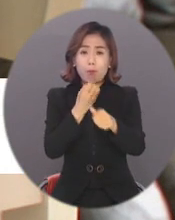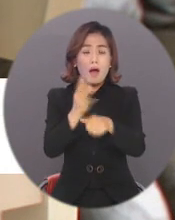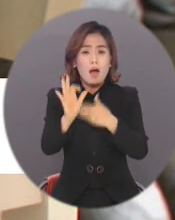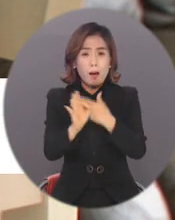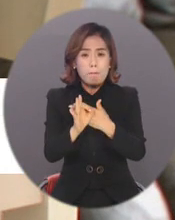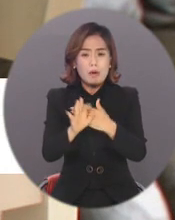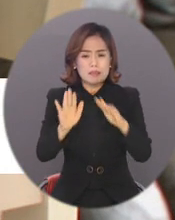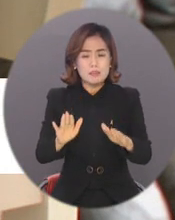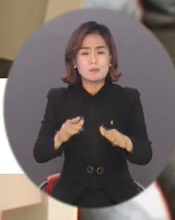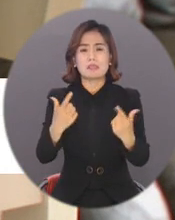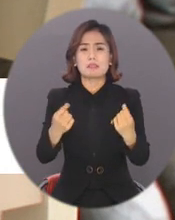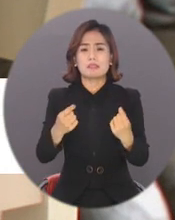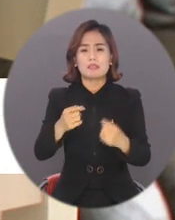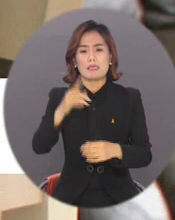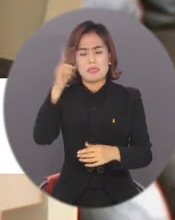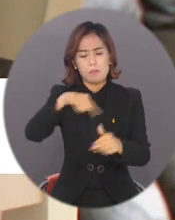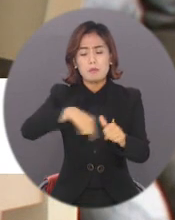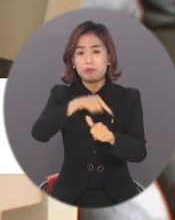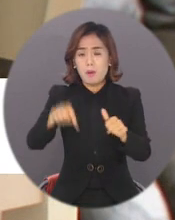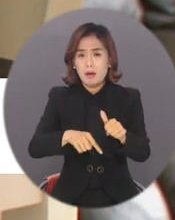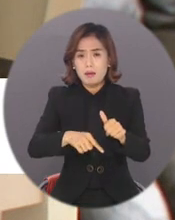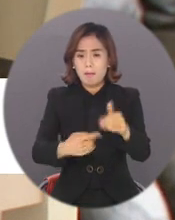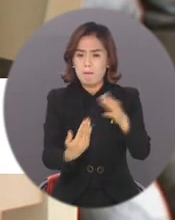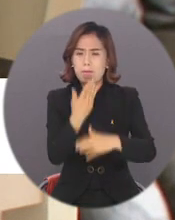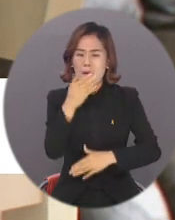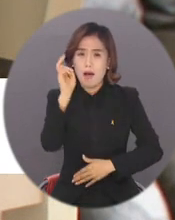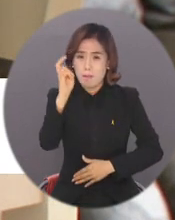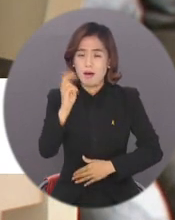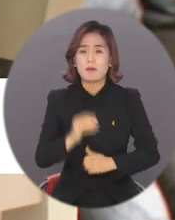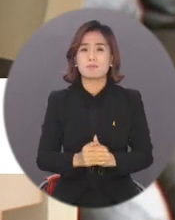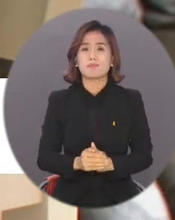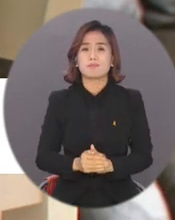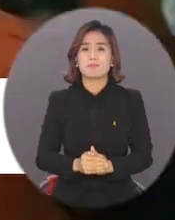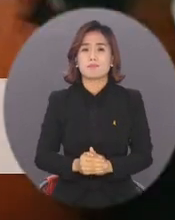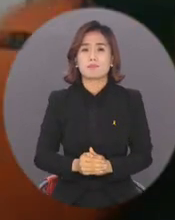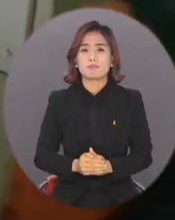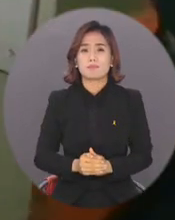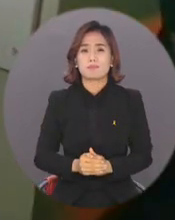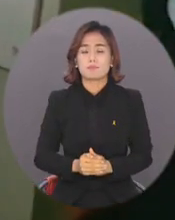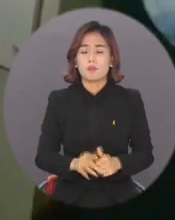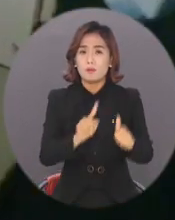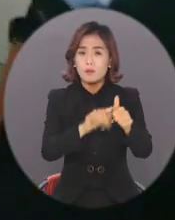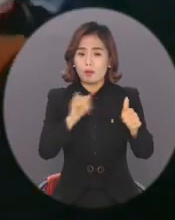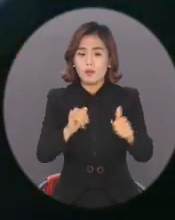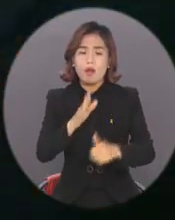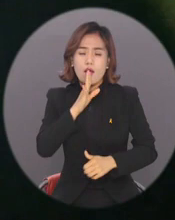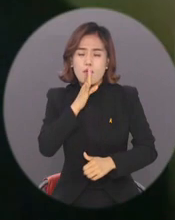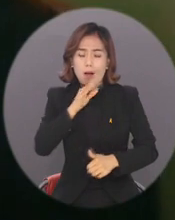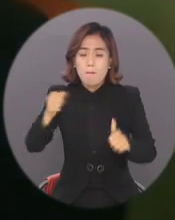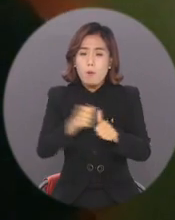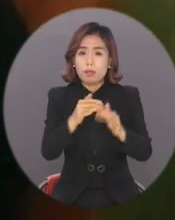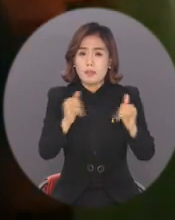이제 크게 안 좋은 사건으로 될 거를 아마 우려하고 있었던 것 같아요. A씨에게 끔찍한 폭행을